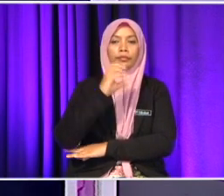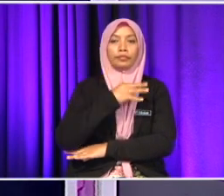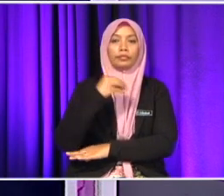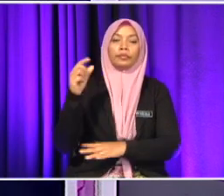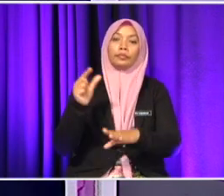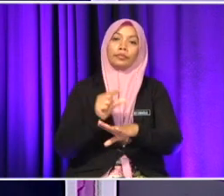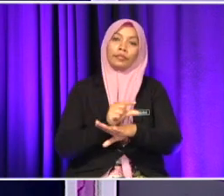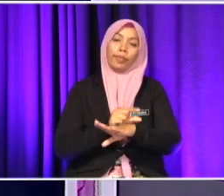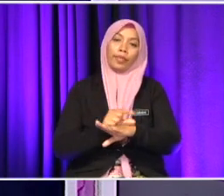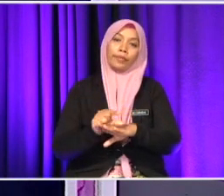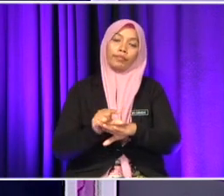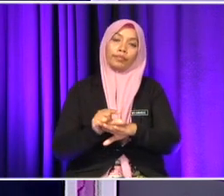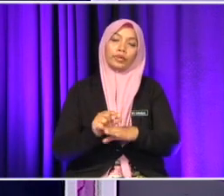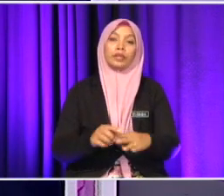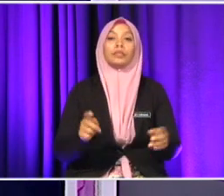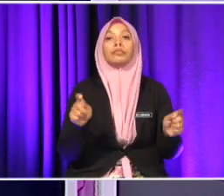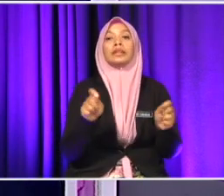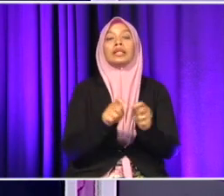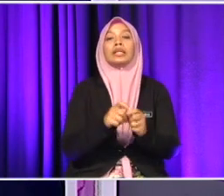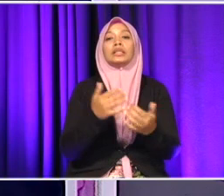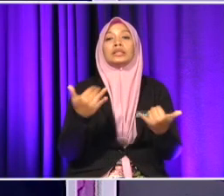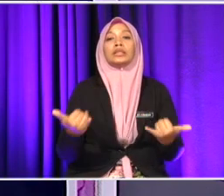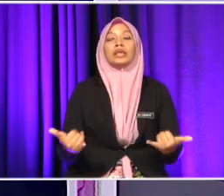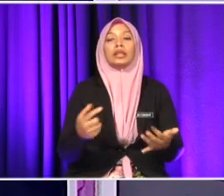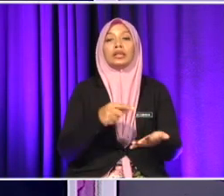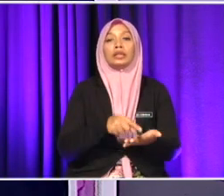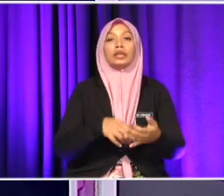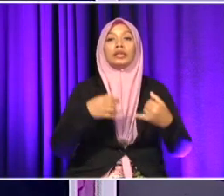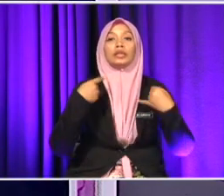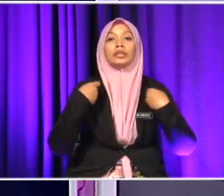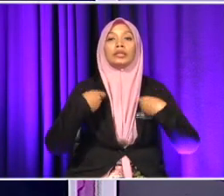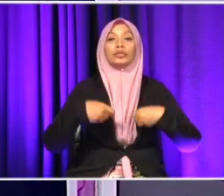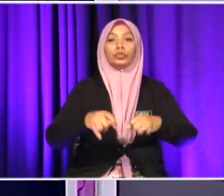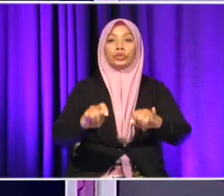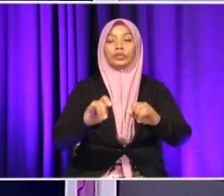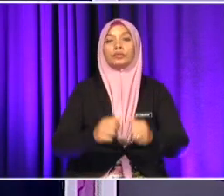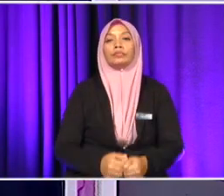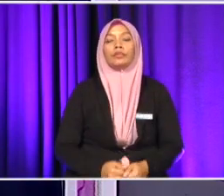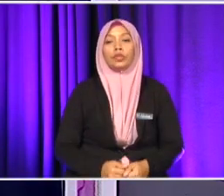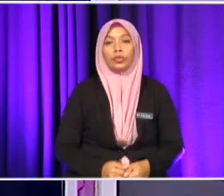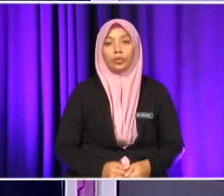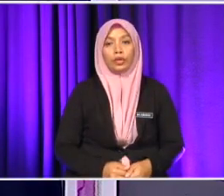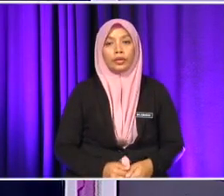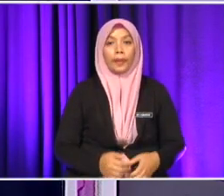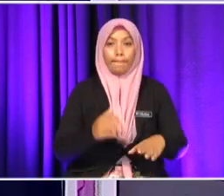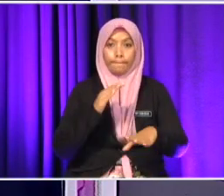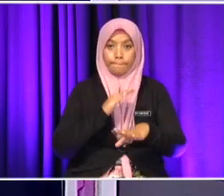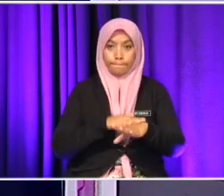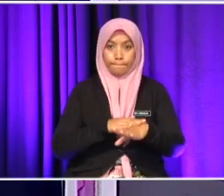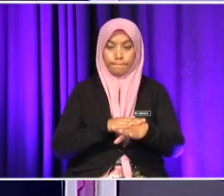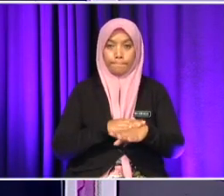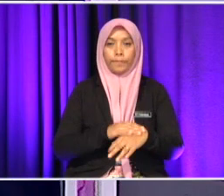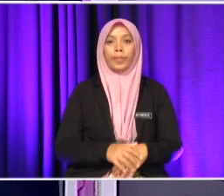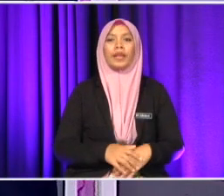waktu sekarang inilah ya pengeluaran untuk mendapatkan produk yang diinginkan